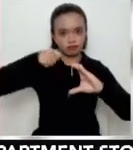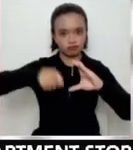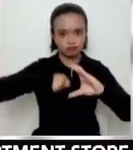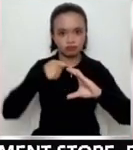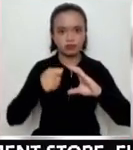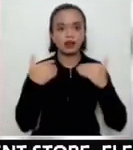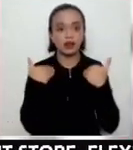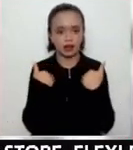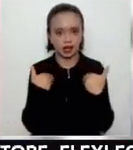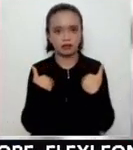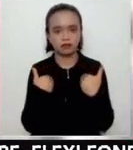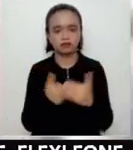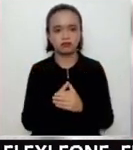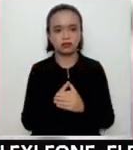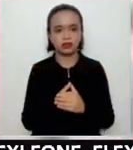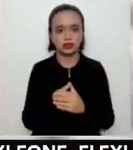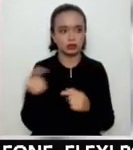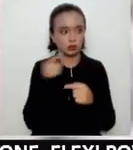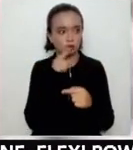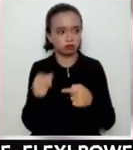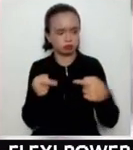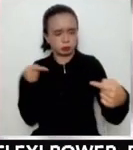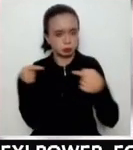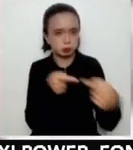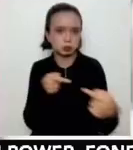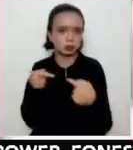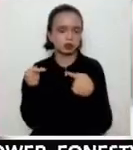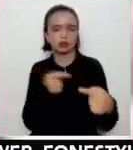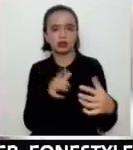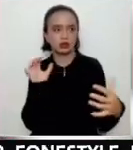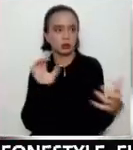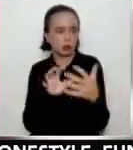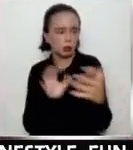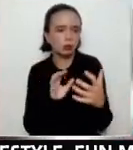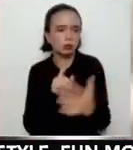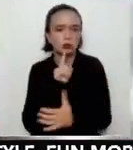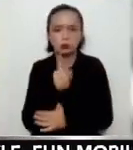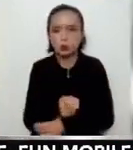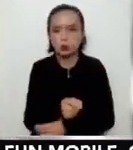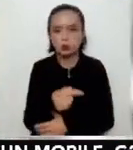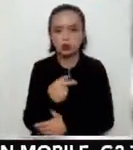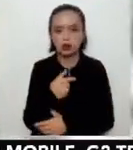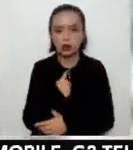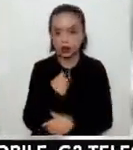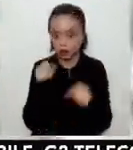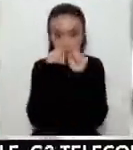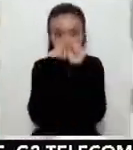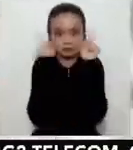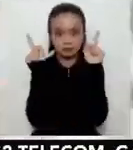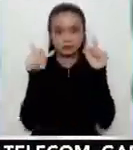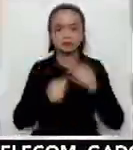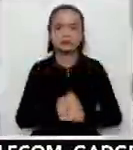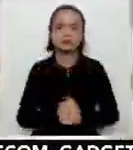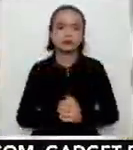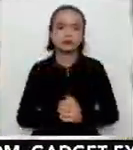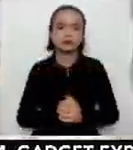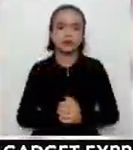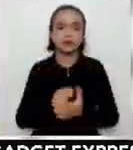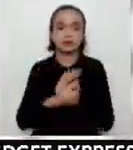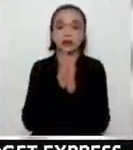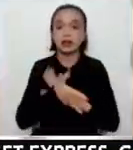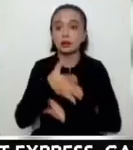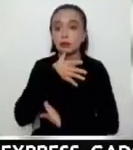ganun, bardagulan talaga. As in, nagulat din ako. Gaganap naman bilang kanilang ina ang